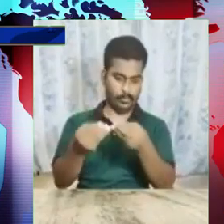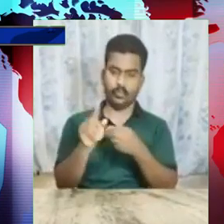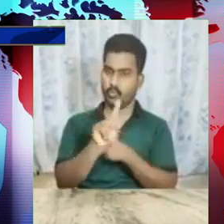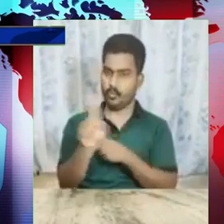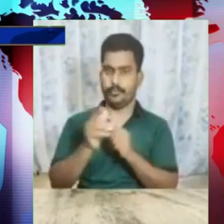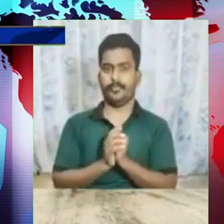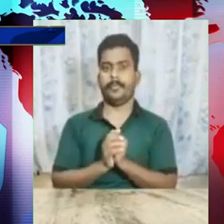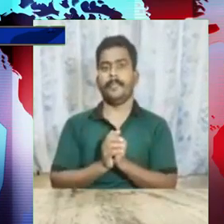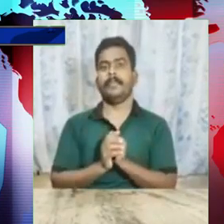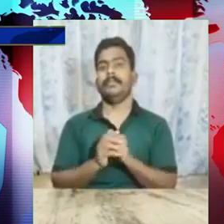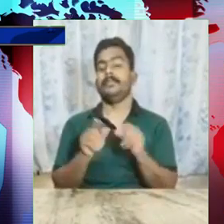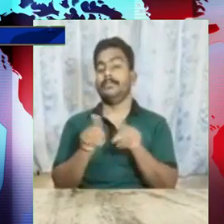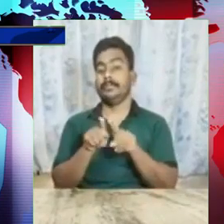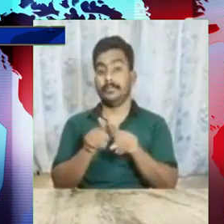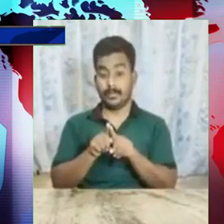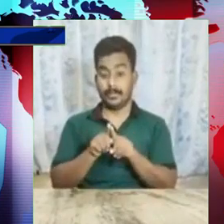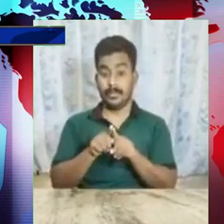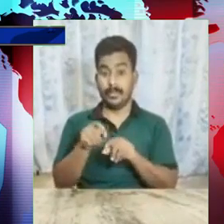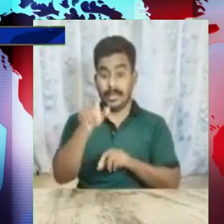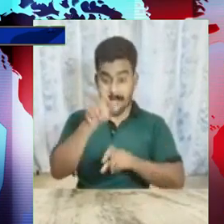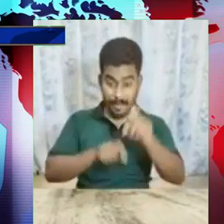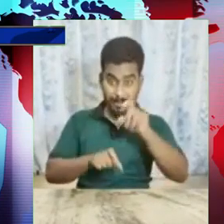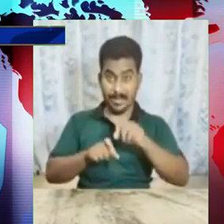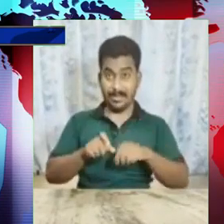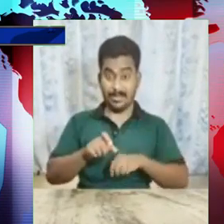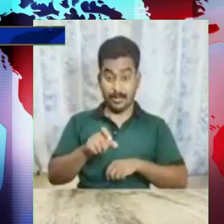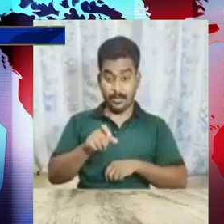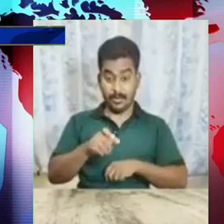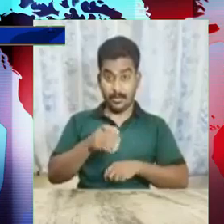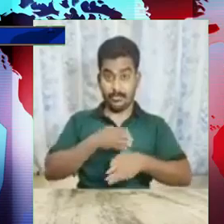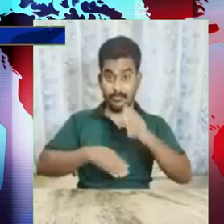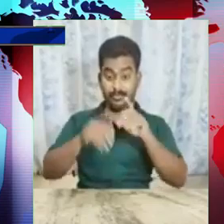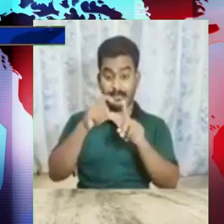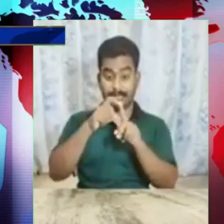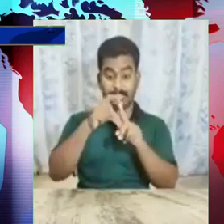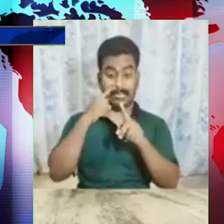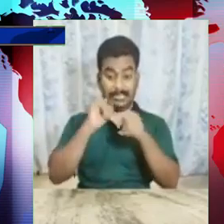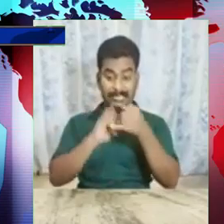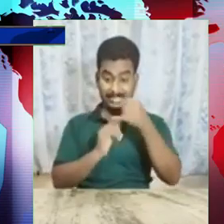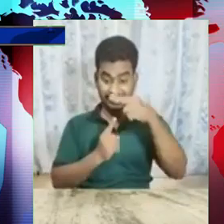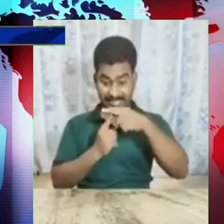അവശ്യ സർവീസ് വിഭാഗത്തിൽ പെടാത്തവർക്കാണ് അത് ബാധകമാവുക.